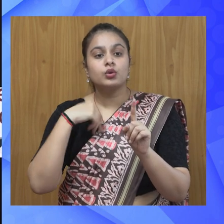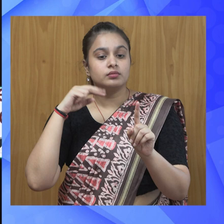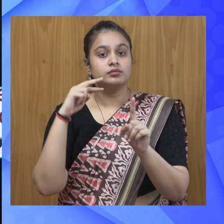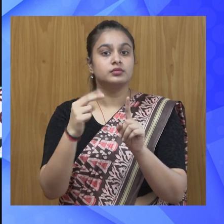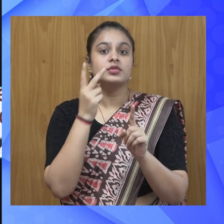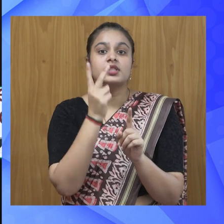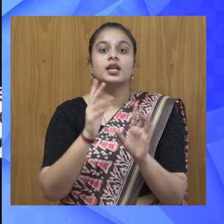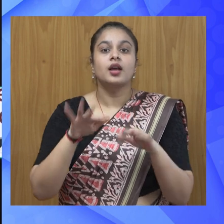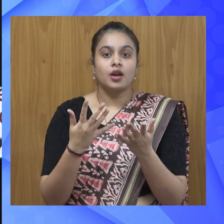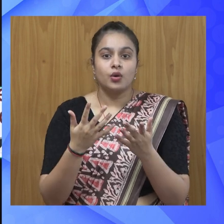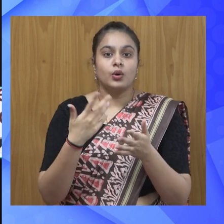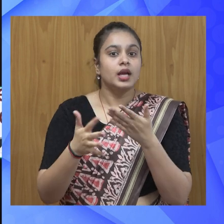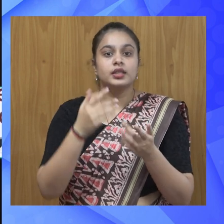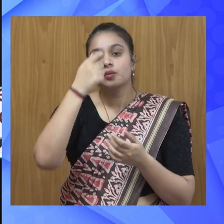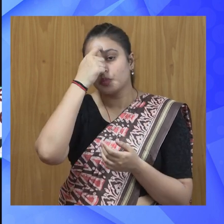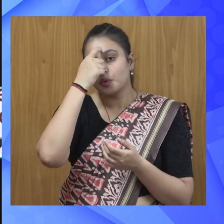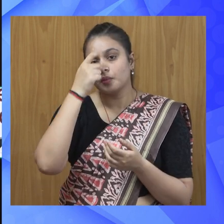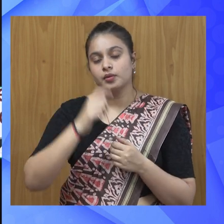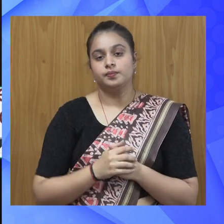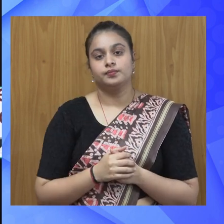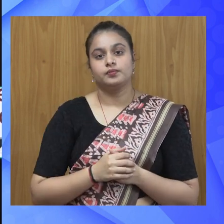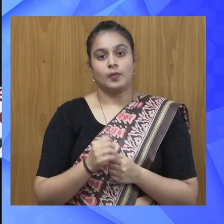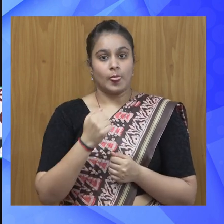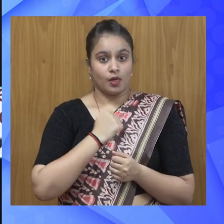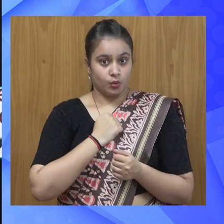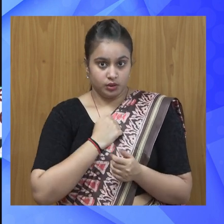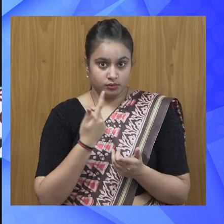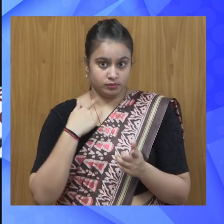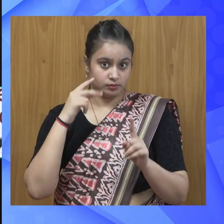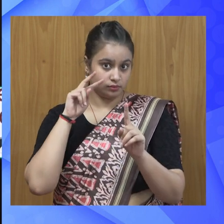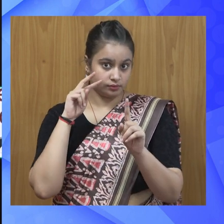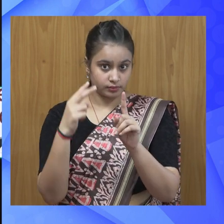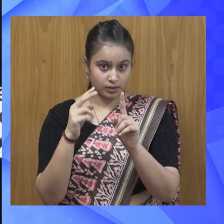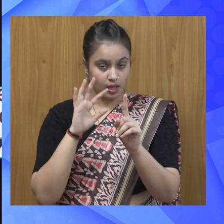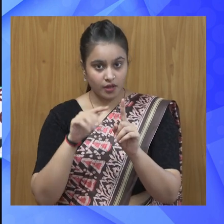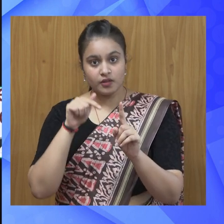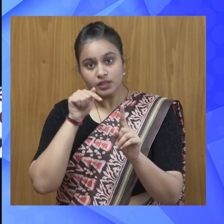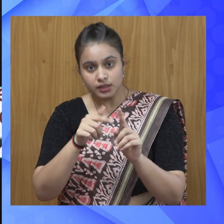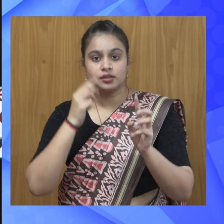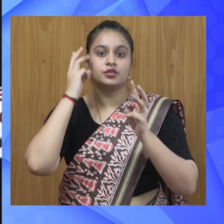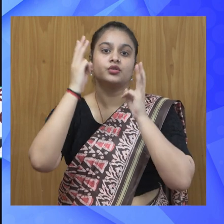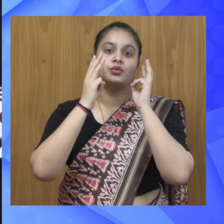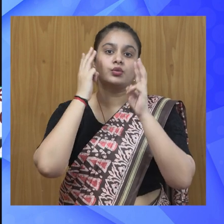ज्यादा इम्पोर्टेंट है कि तो जो हमारा परसेप्शन है, हमारी धारणा है, वही स्ट्रेस